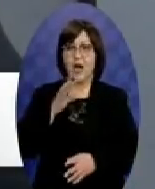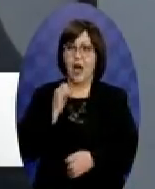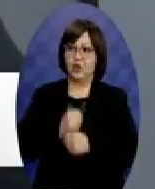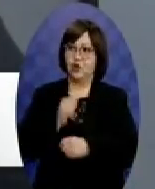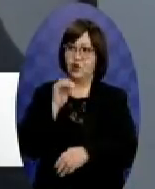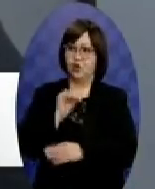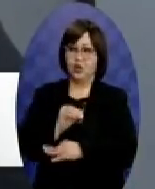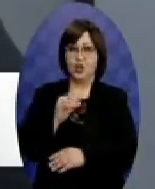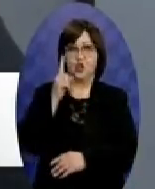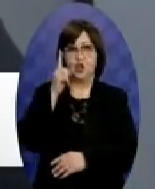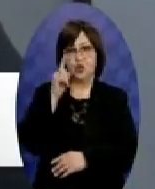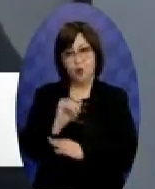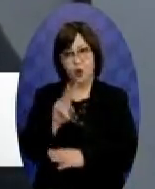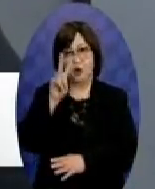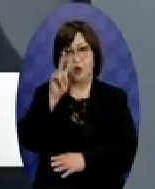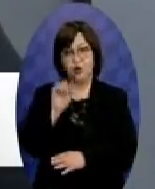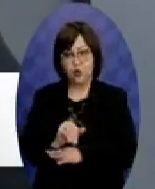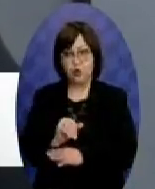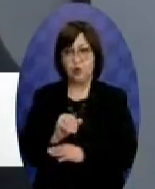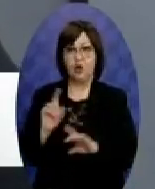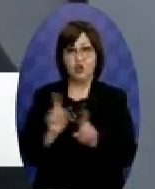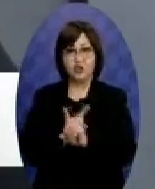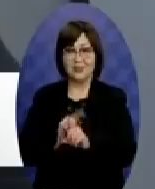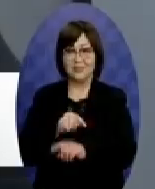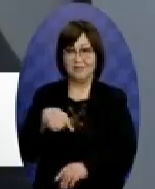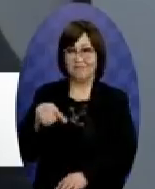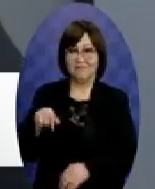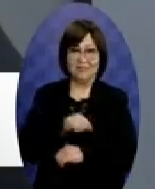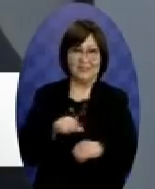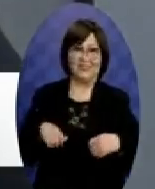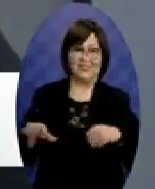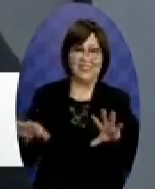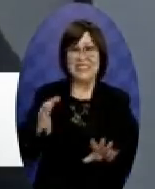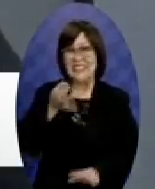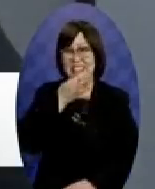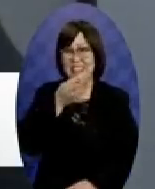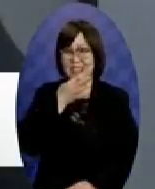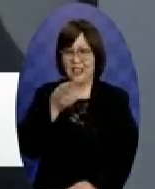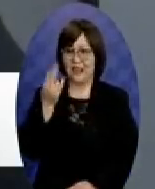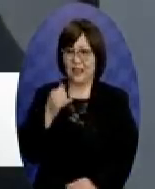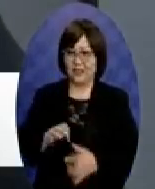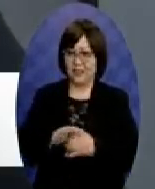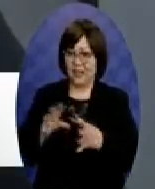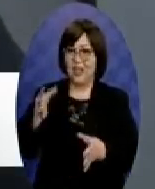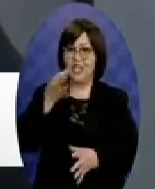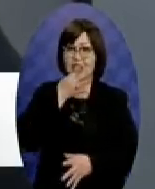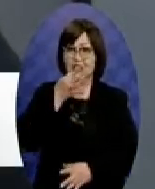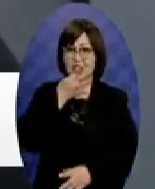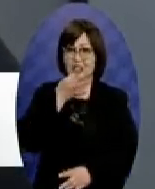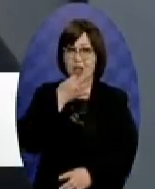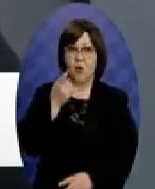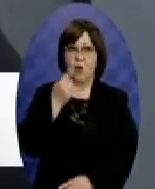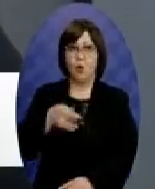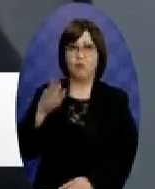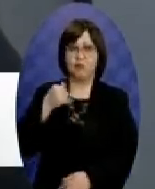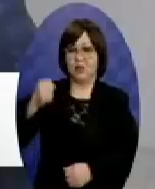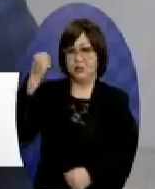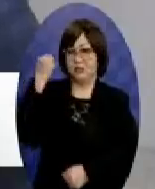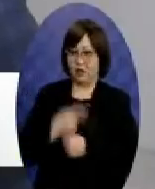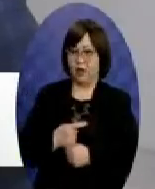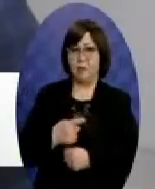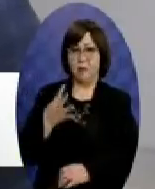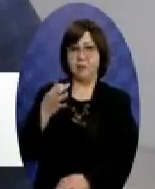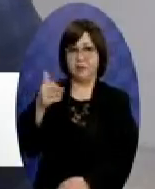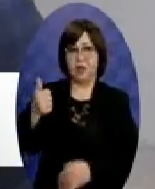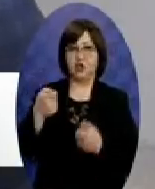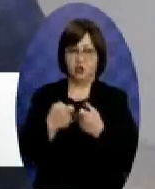ажил болж байгаа. Тэгэхээр үндсэндээ бол эртхэн дансаа нэгээд эртхэн захиалах нь зөв зохимжтой гэж үзэж байна.